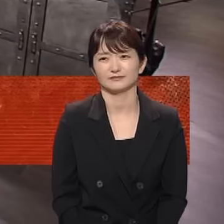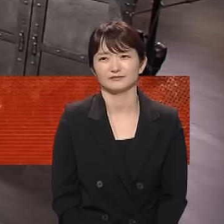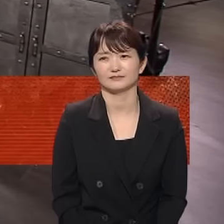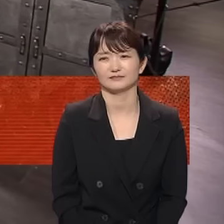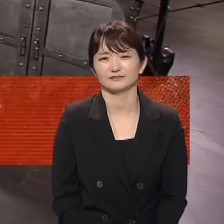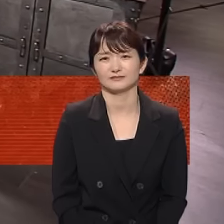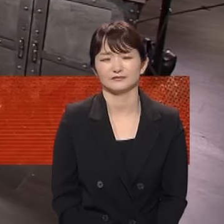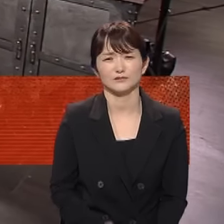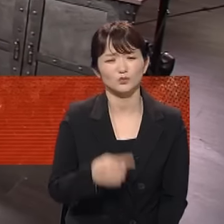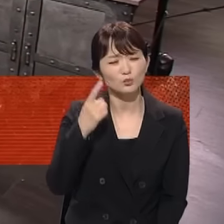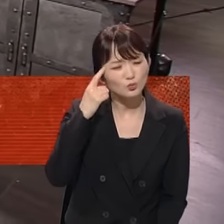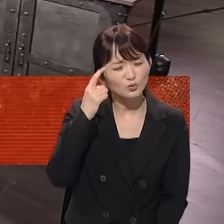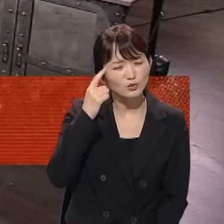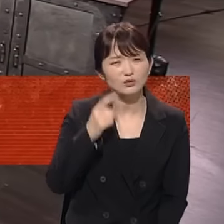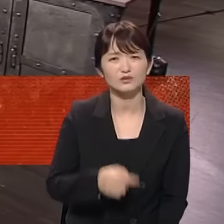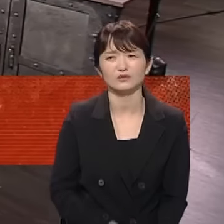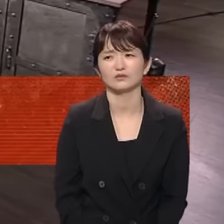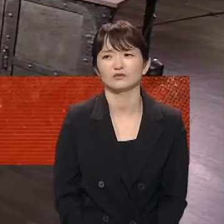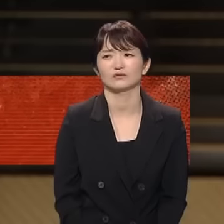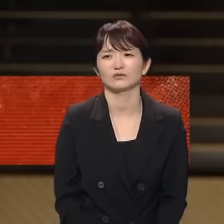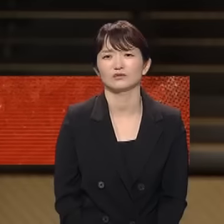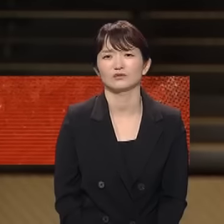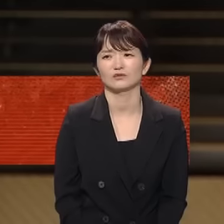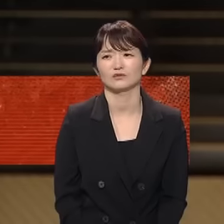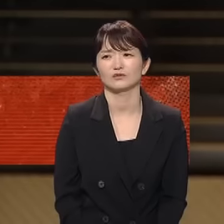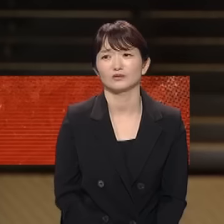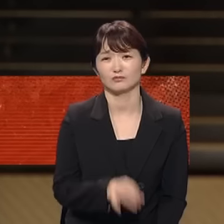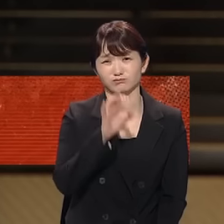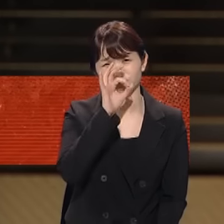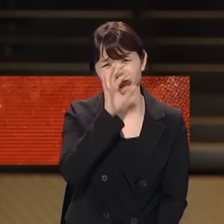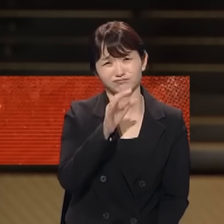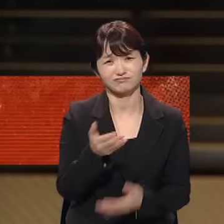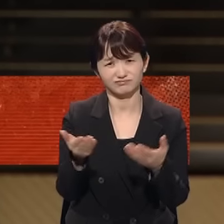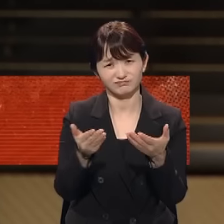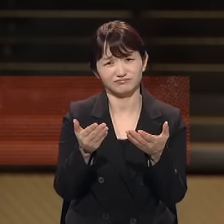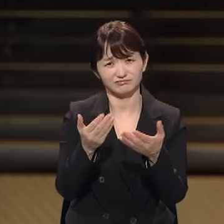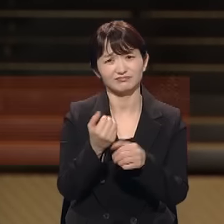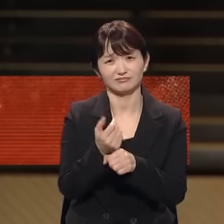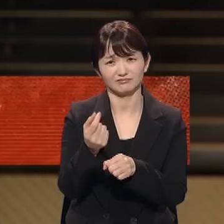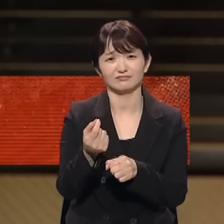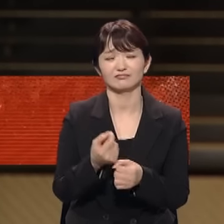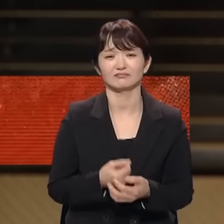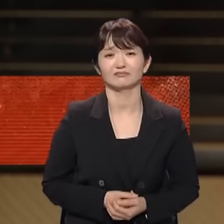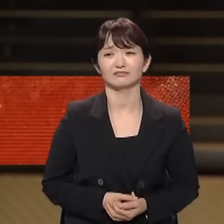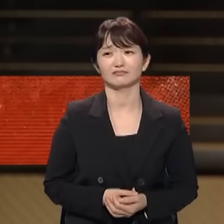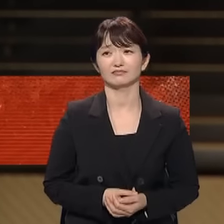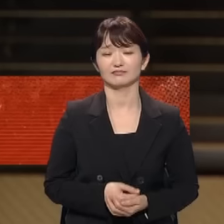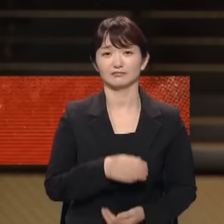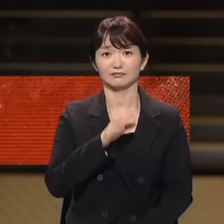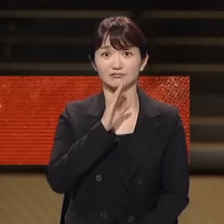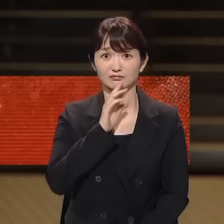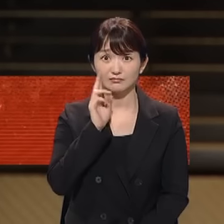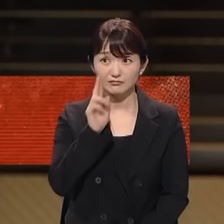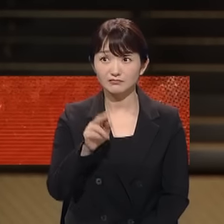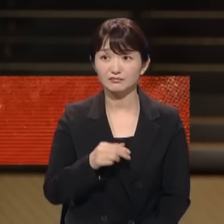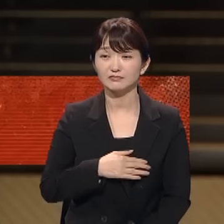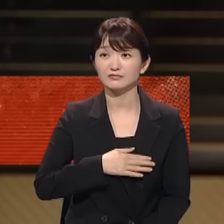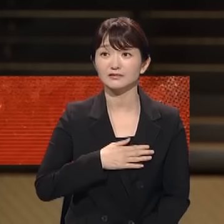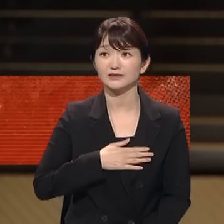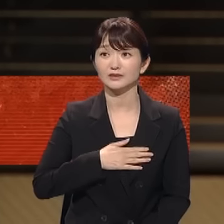왜 저러는 걸까요? 저는 뭐 불가능한 일을 지금 해내고 있는 것 같다라는 생각이 드는데 진짜 심각하게 제가 요즘